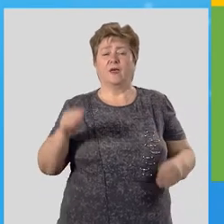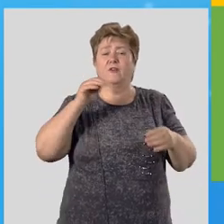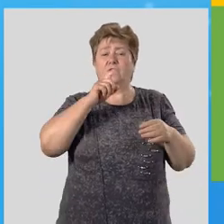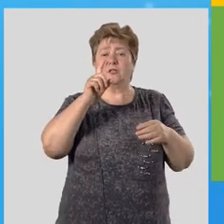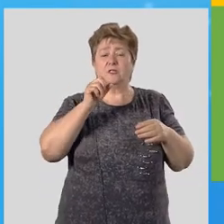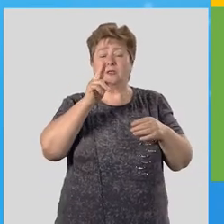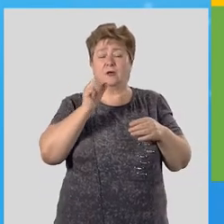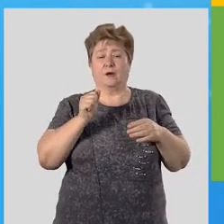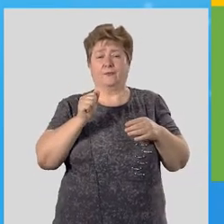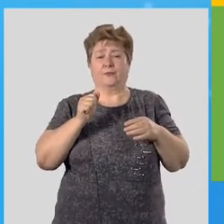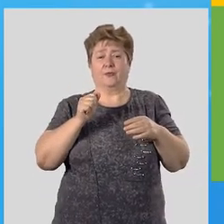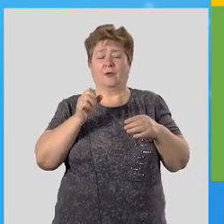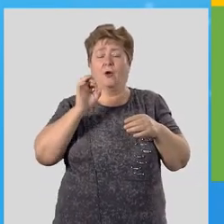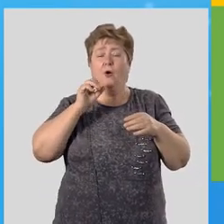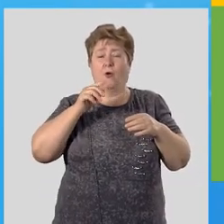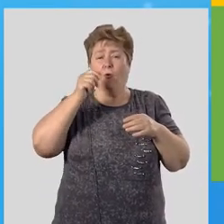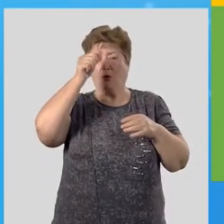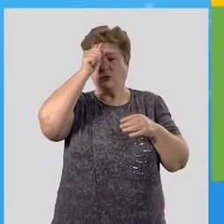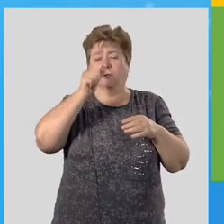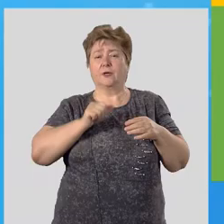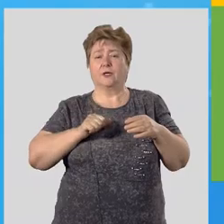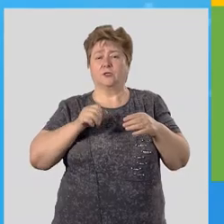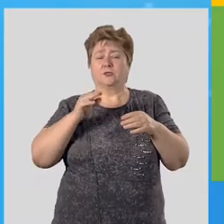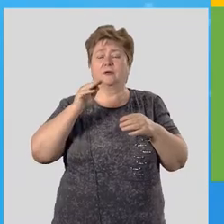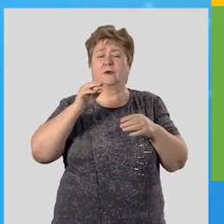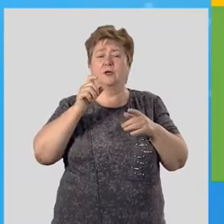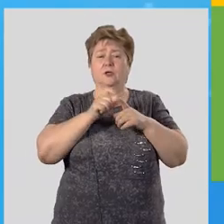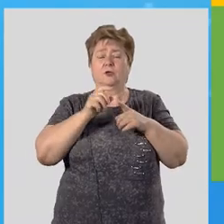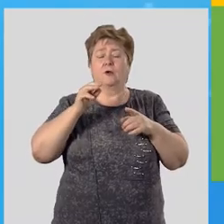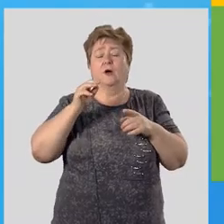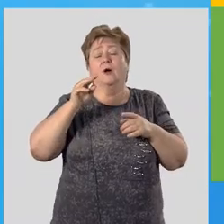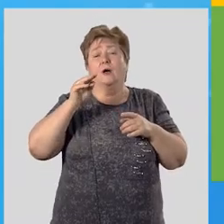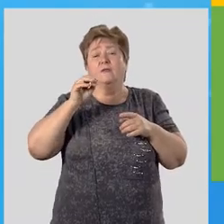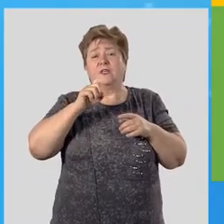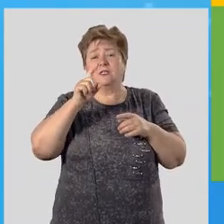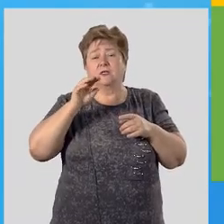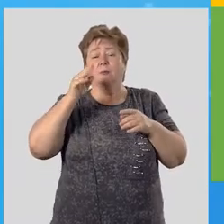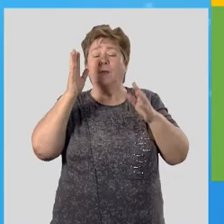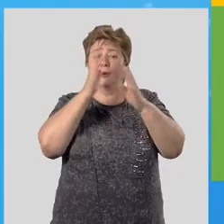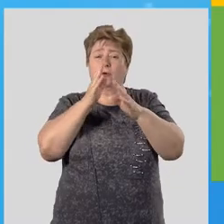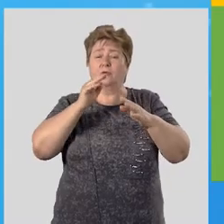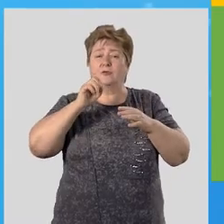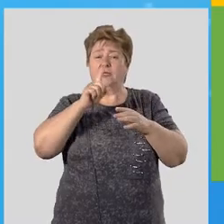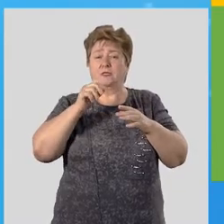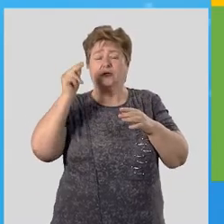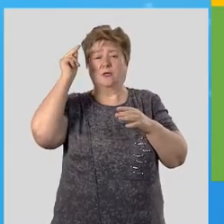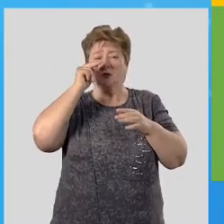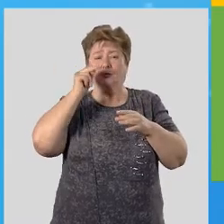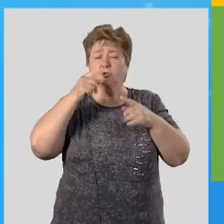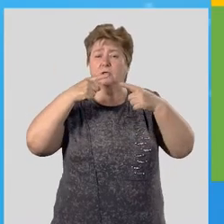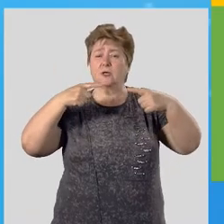Физика от греческого слова «физис» – природа. Физика